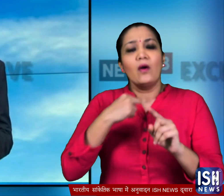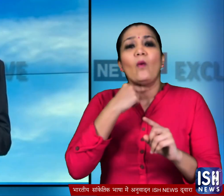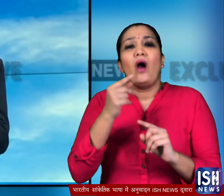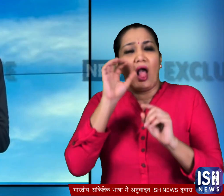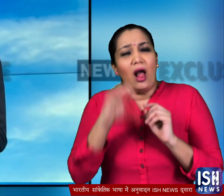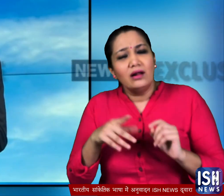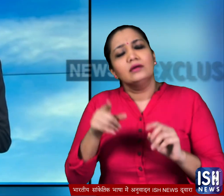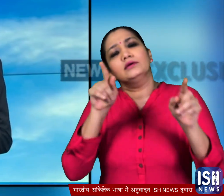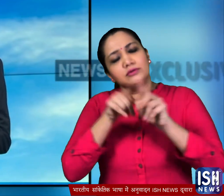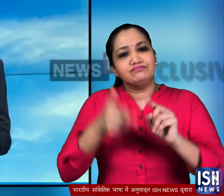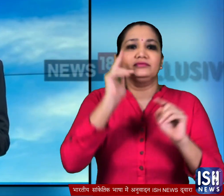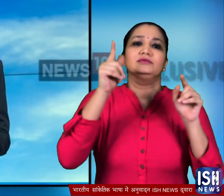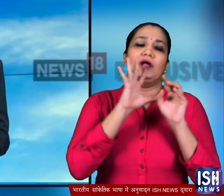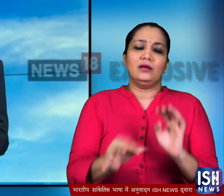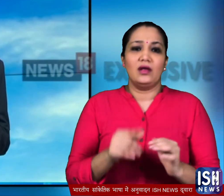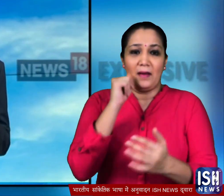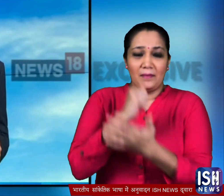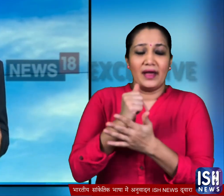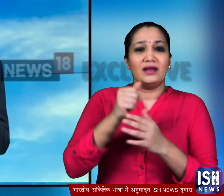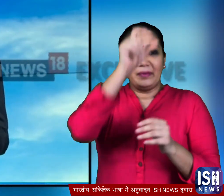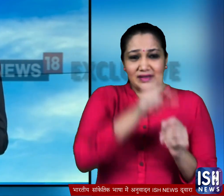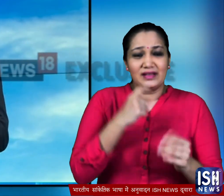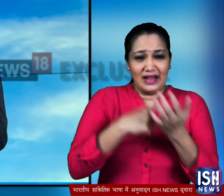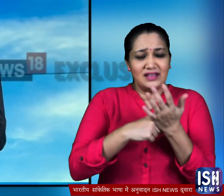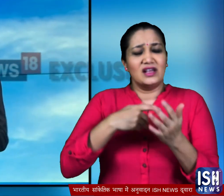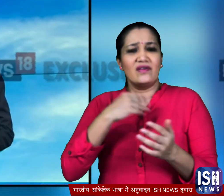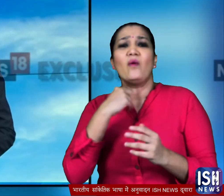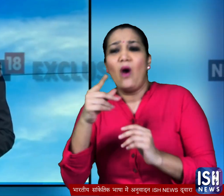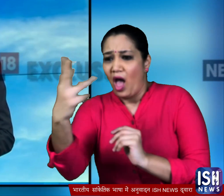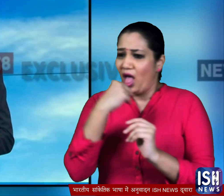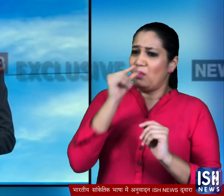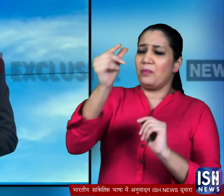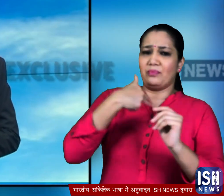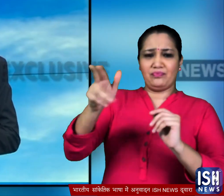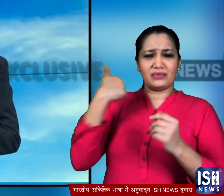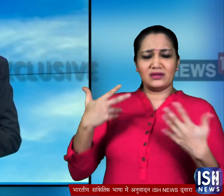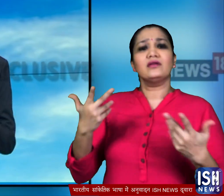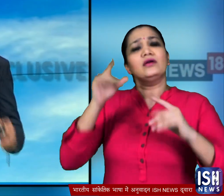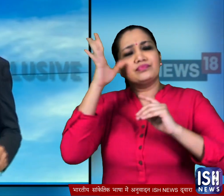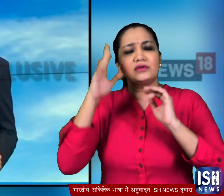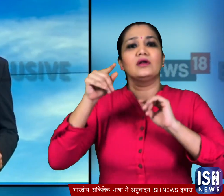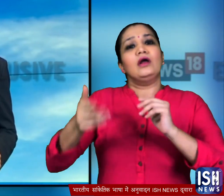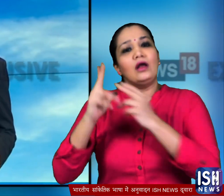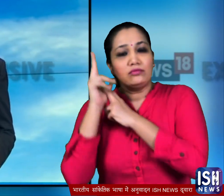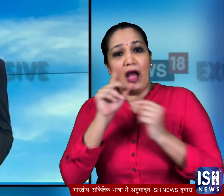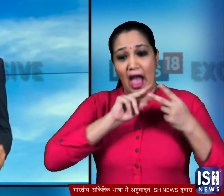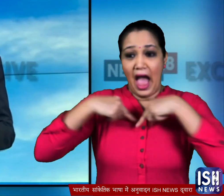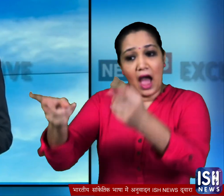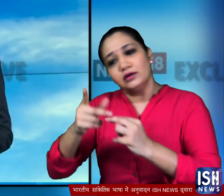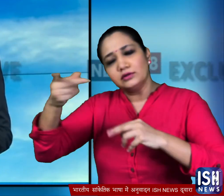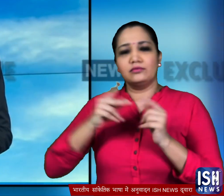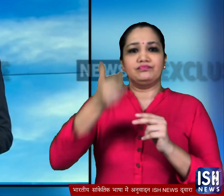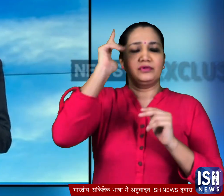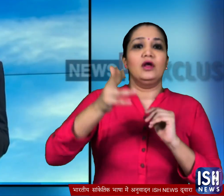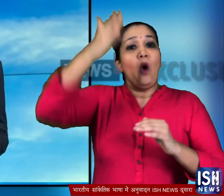की वजह से ही गोली चल गई, क्योंकि बैंक के ग्राहक को गार्ड के बोलने का तरीका बुरा लगा और उसके जवाब से गार्ड को गुस्सा आ गया, जो पूर्व